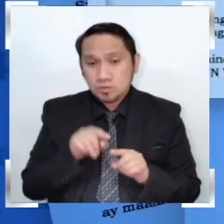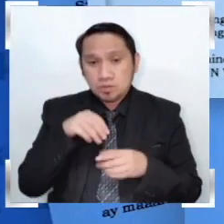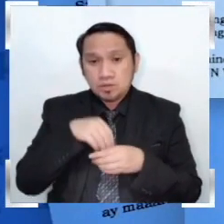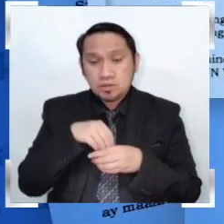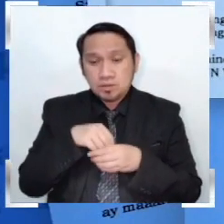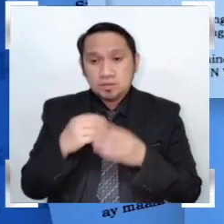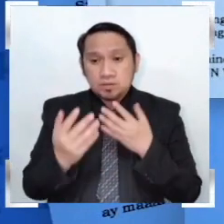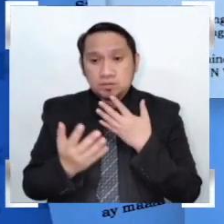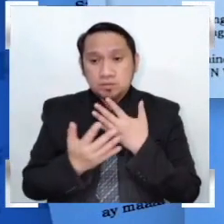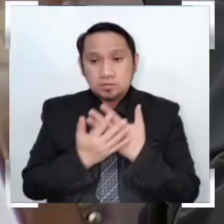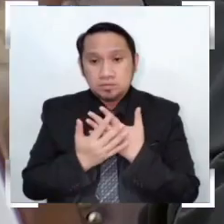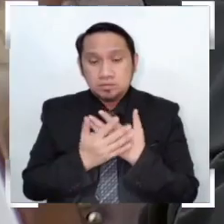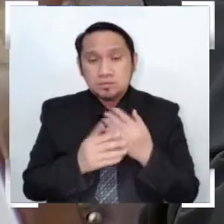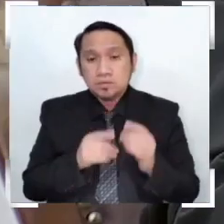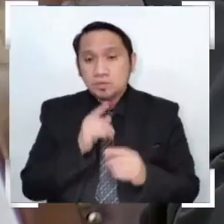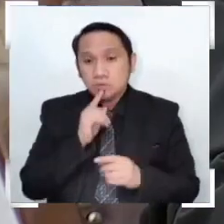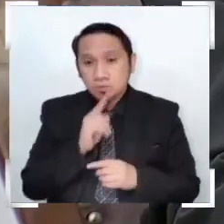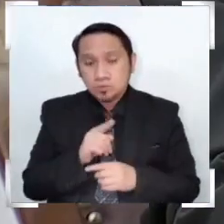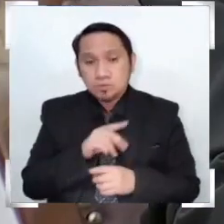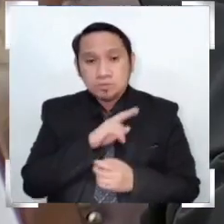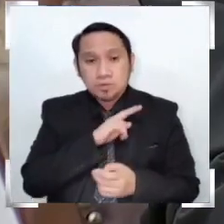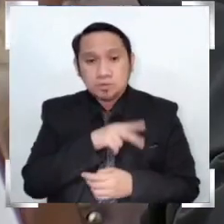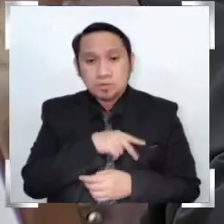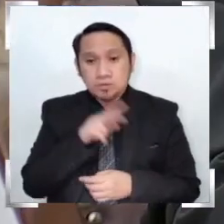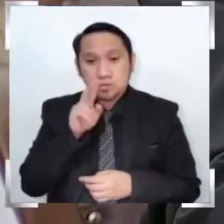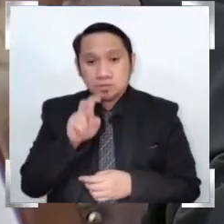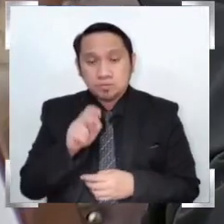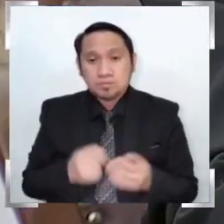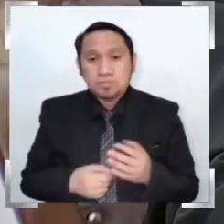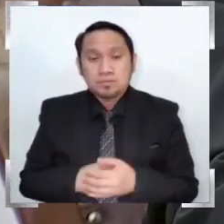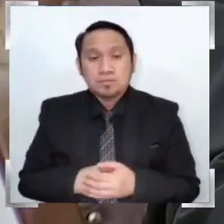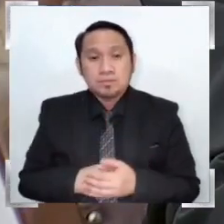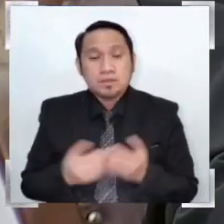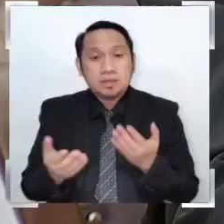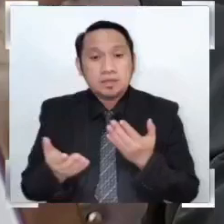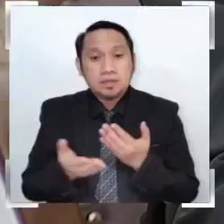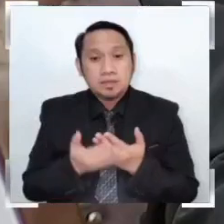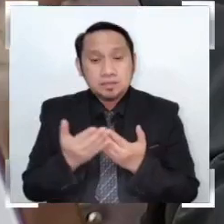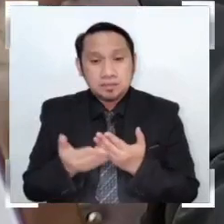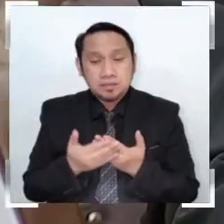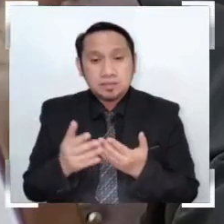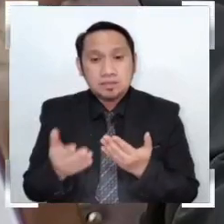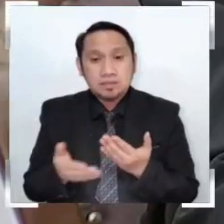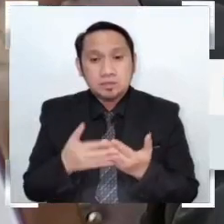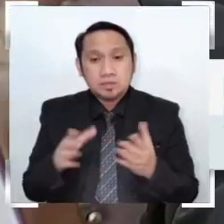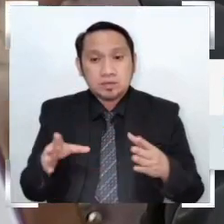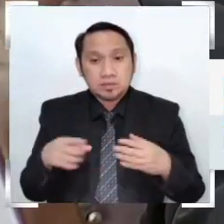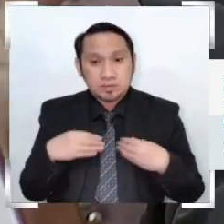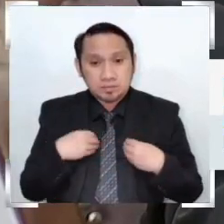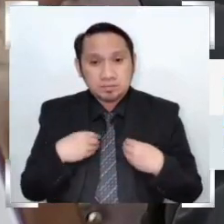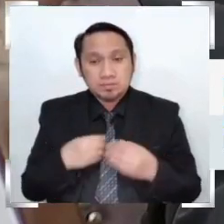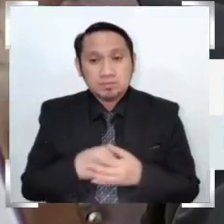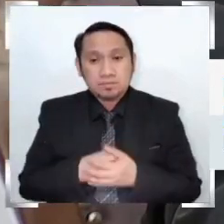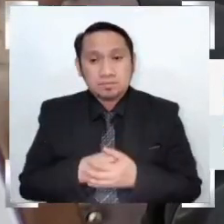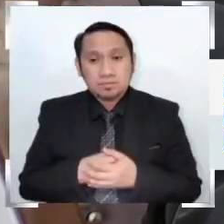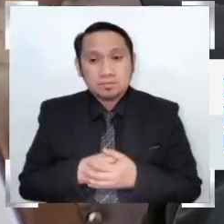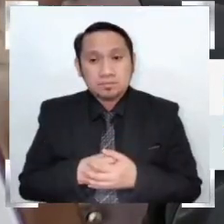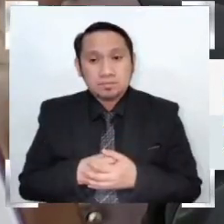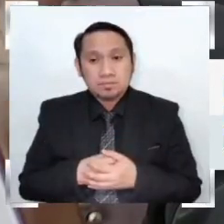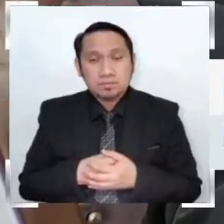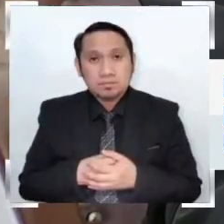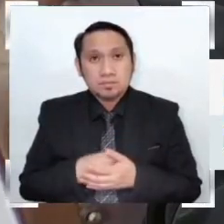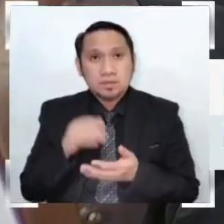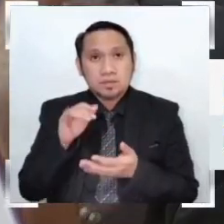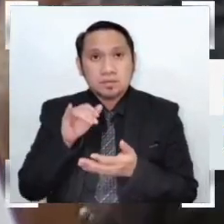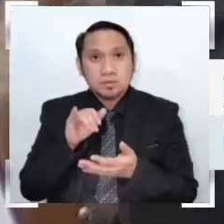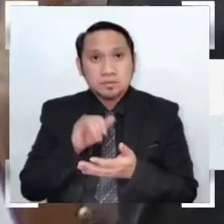personal na nasaksihan. It's not very easy to accept that things can go wrong that way, but yan po yun. We call a